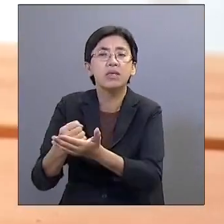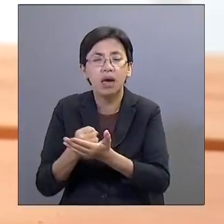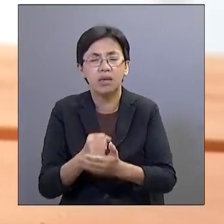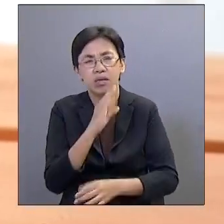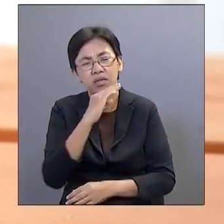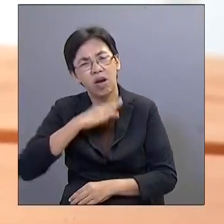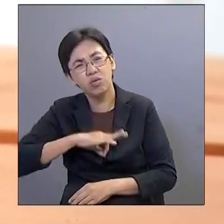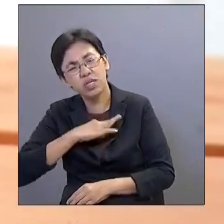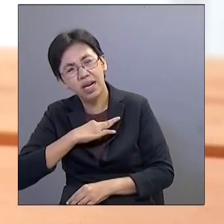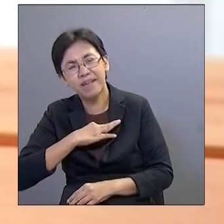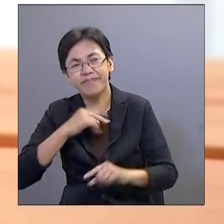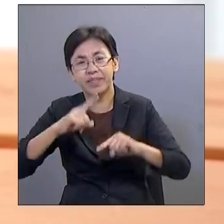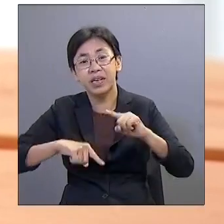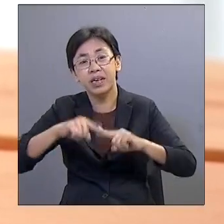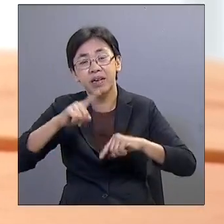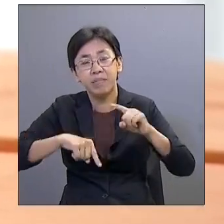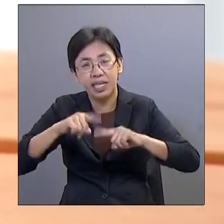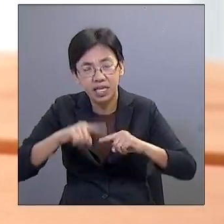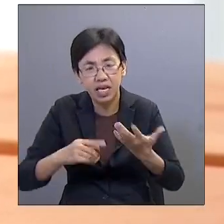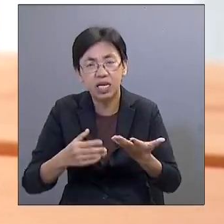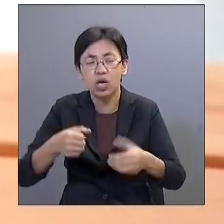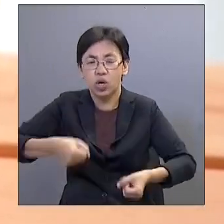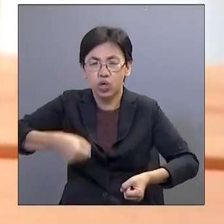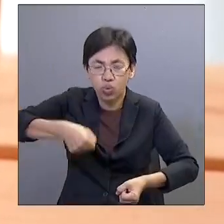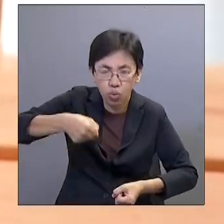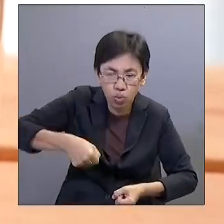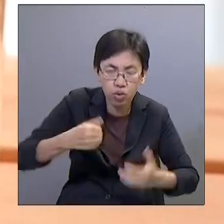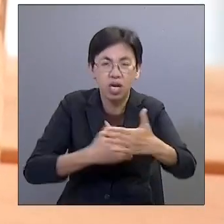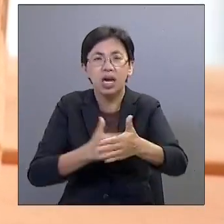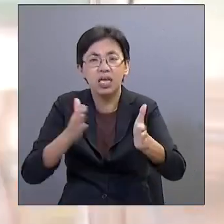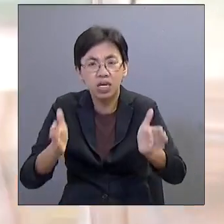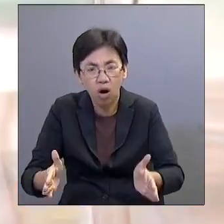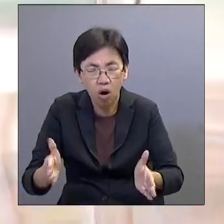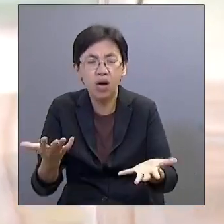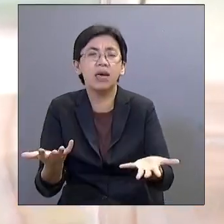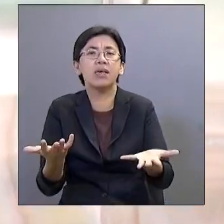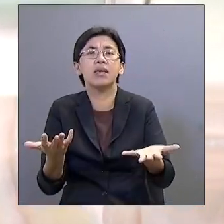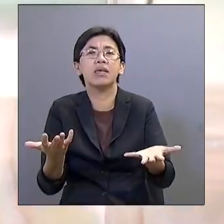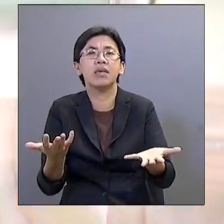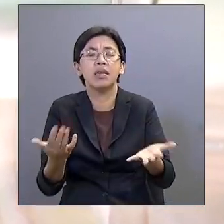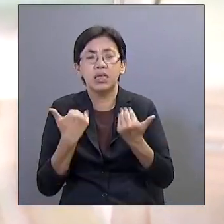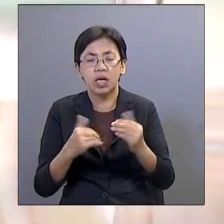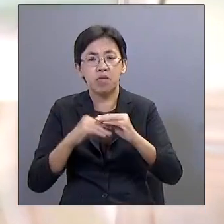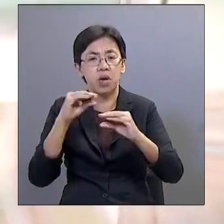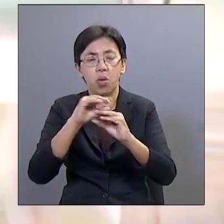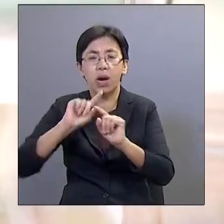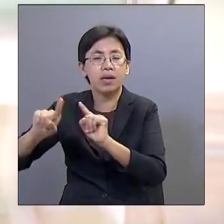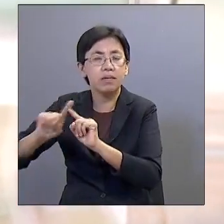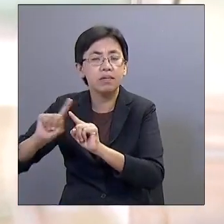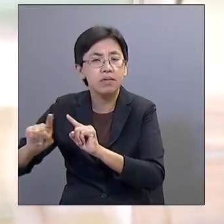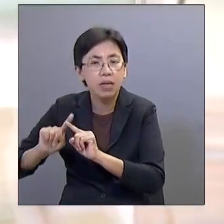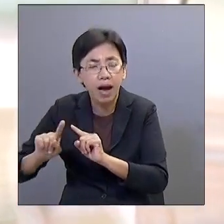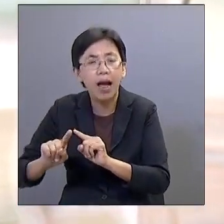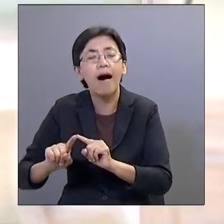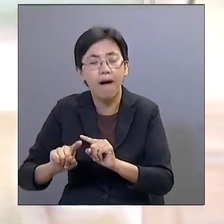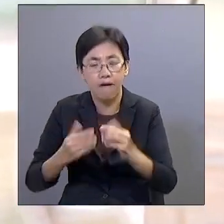าเราใช้พลาสติกเราใช้ถุงหรือเราใช้กล่องหรือเราใช้อะไรก็ตามตอนนี้มันมีโครงการมากมายที่แบบว่าสามารถที่จะส่ง